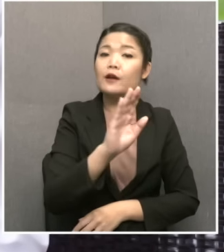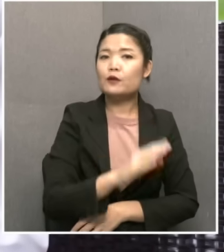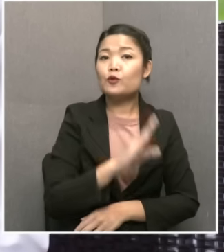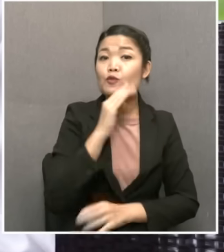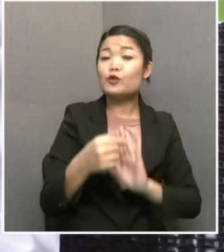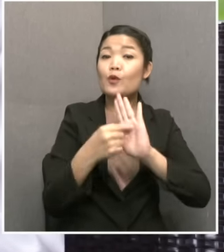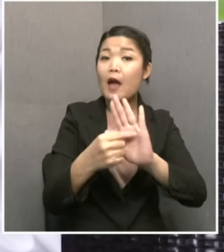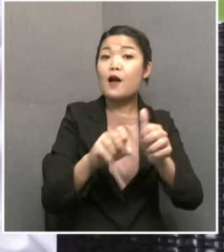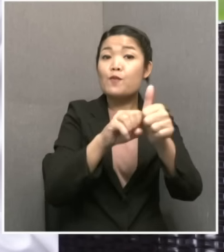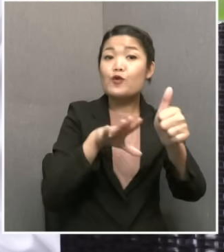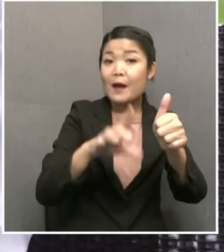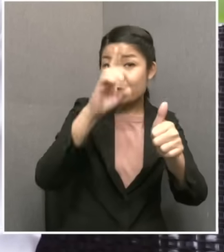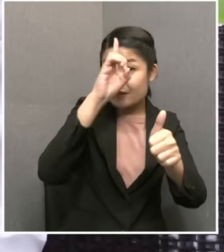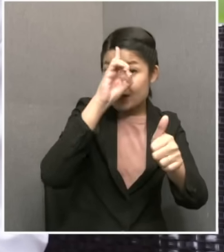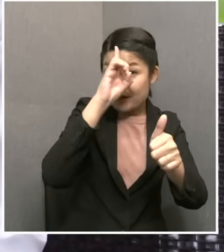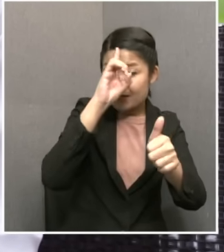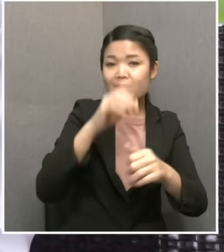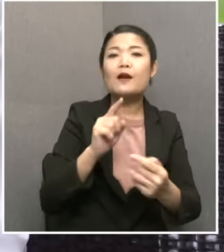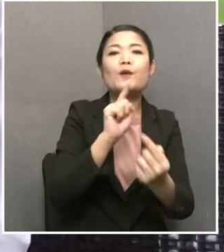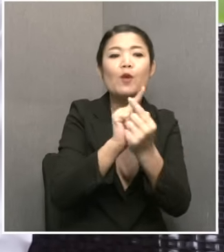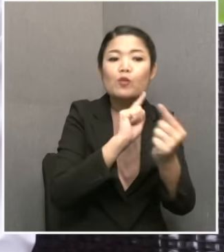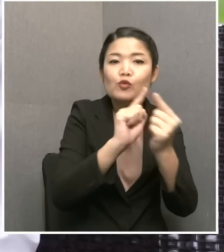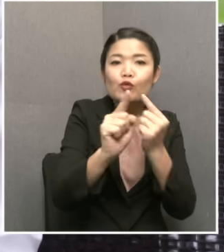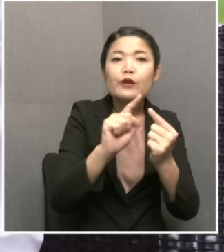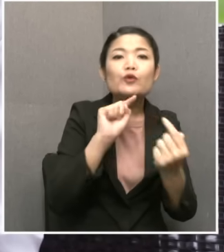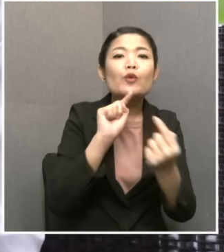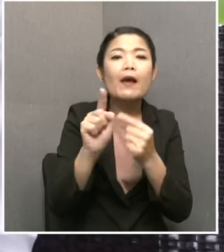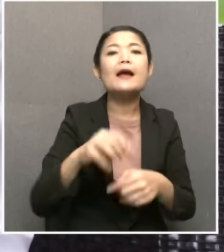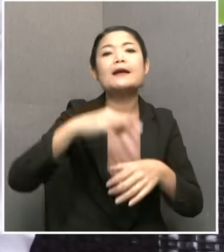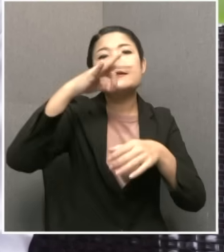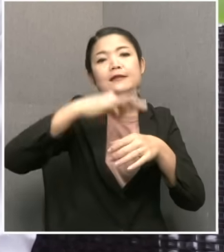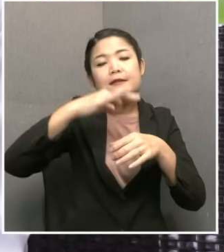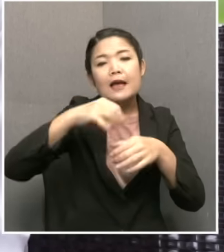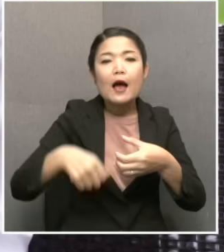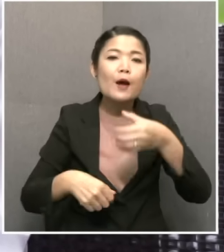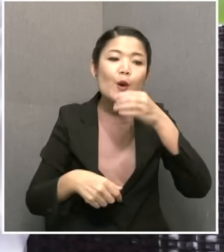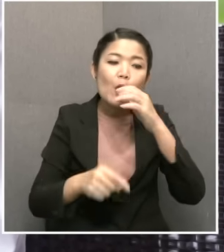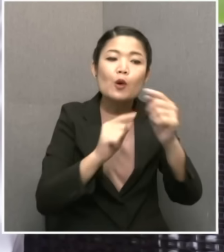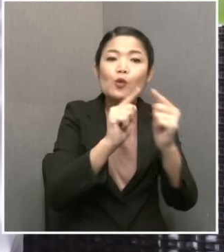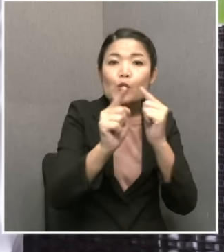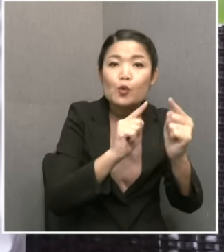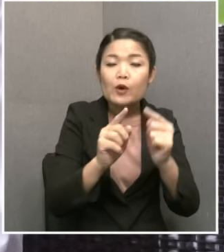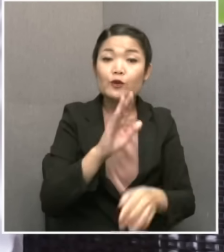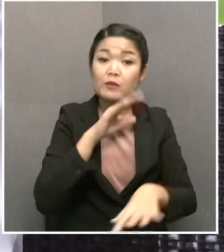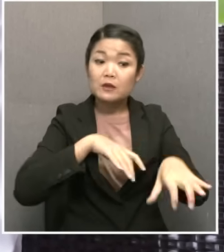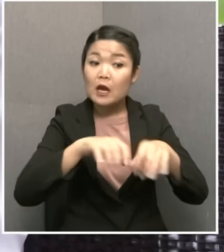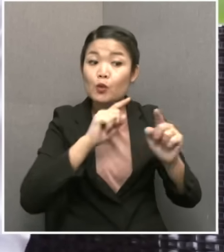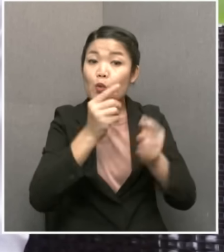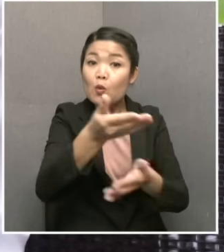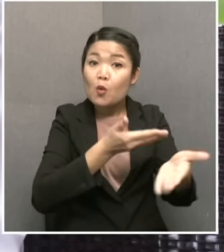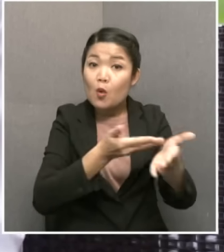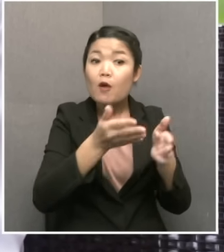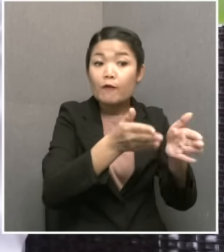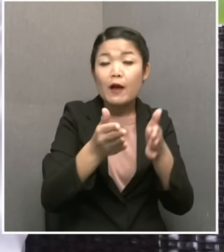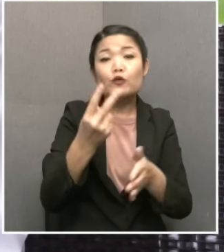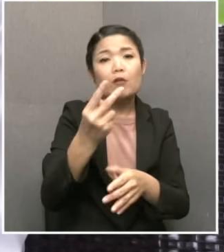เยอรมันที่ประกาศว่าจะพบระหว่างการรับประทานน้ำชาการจัดการเจรจา2ฝ่ายถ้าทำได้แล้วก็การพบปะกับ